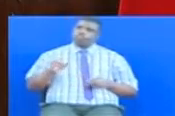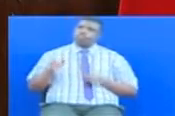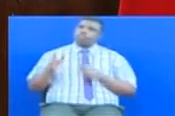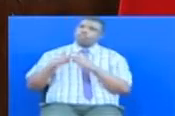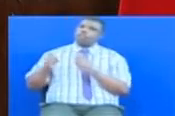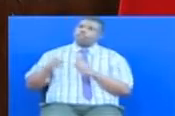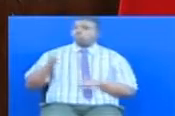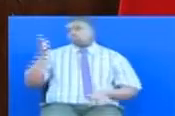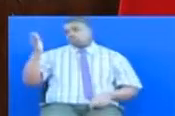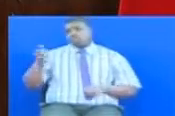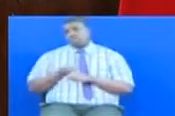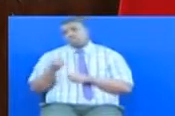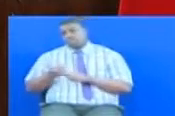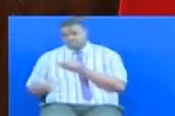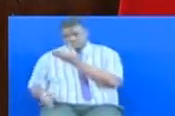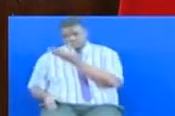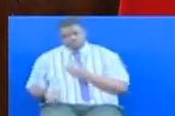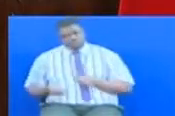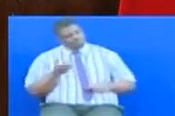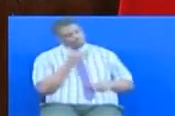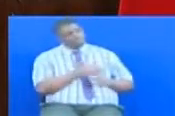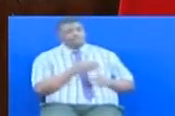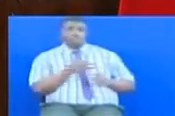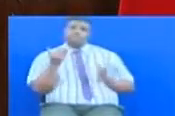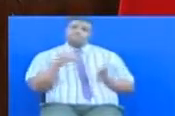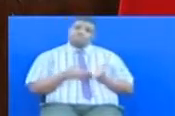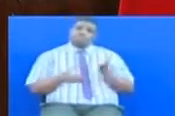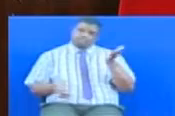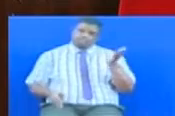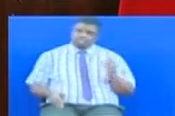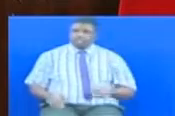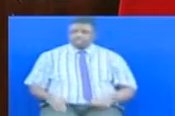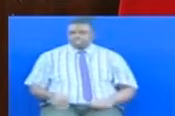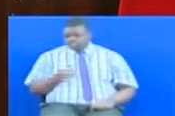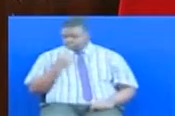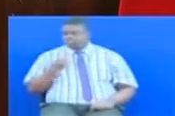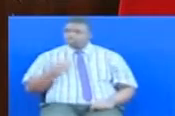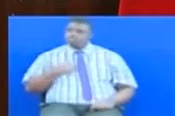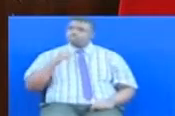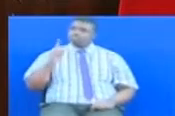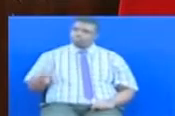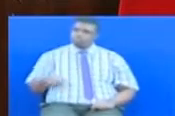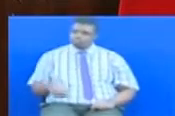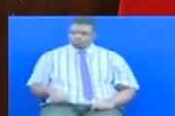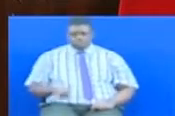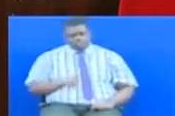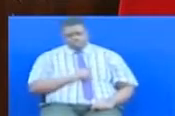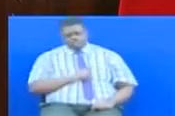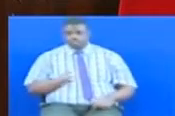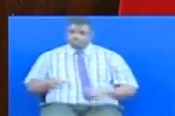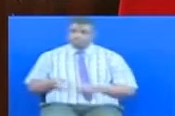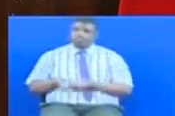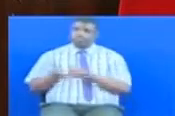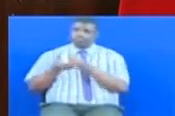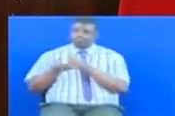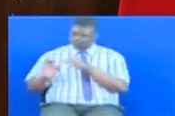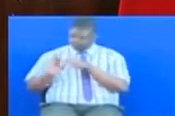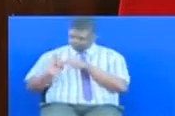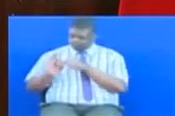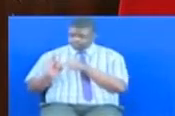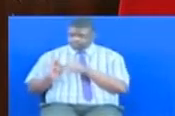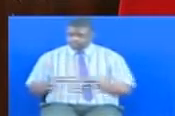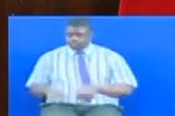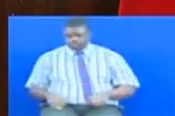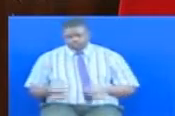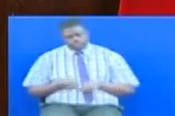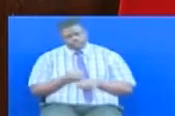watu wamefanya, Tanga wamefanya, anafika ana report anasema mimi nipo sasa, ndio kamishna msaidizi, tutashirikiana na wanafanya